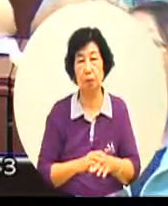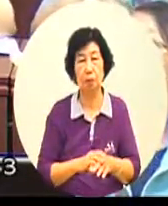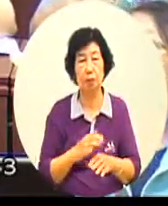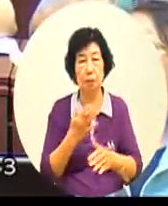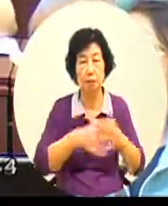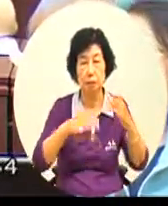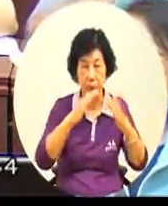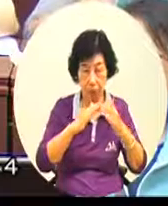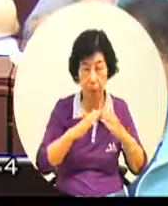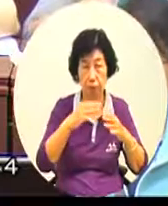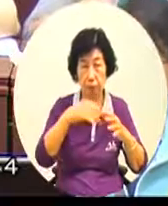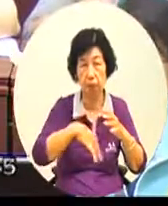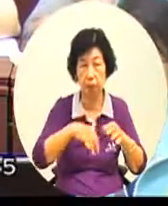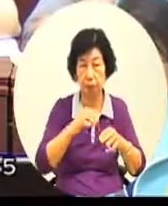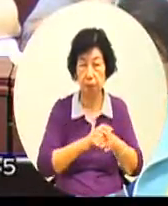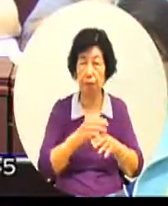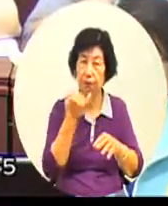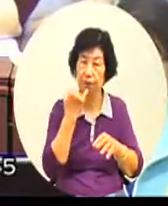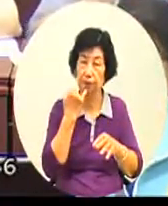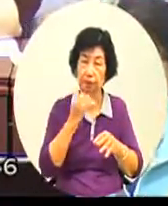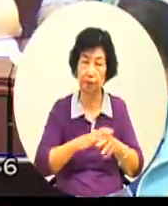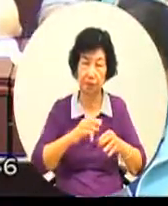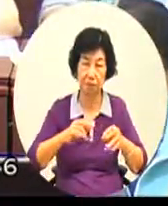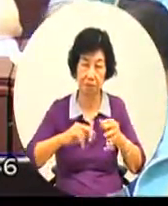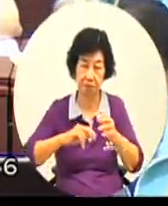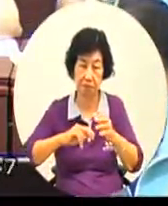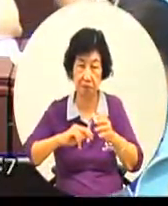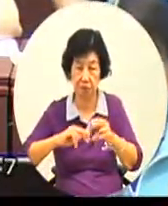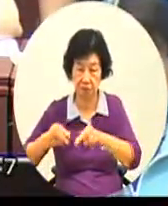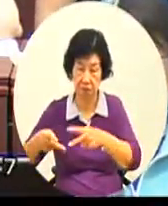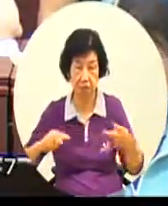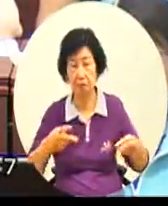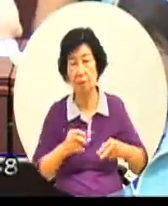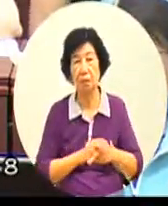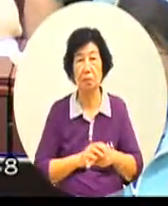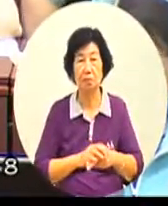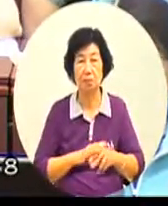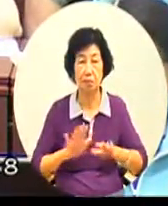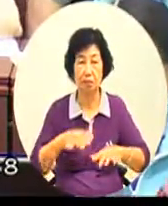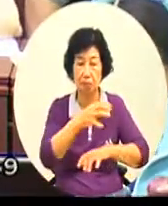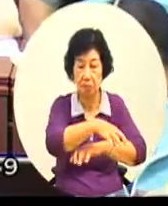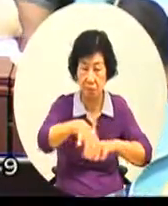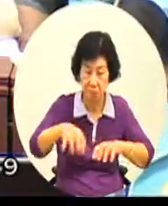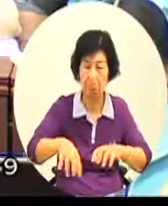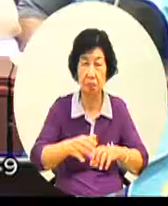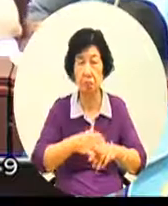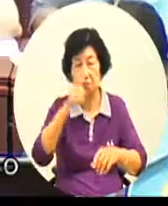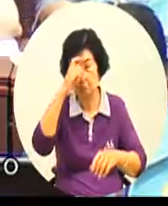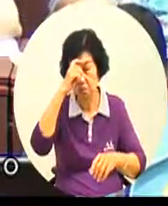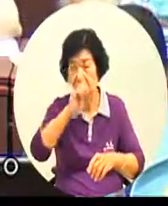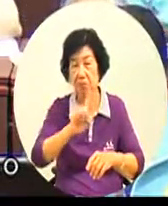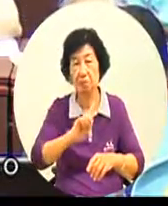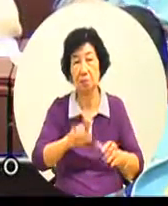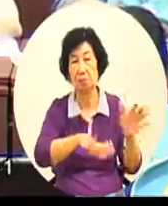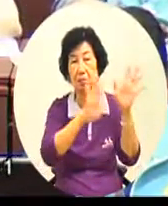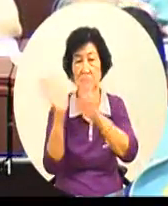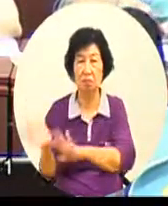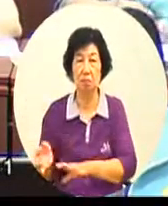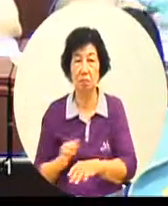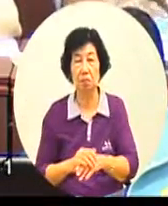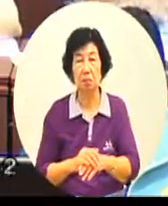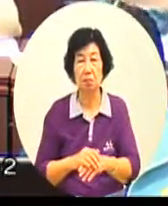低度运用就可以来转换，因为它会有一些环境的一些要求，或是它在建筑法